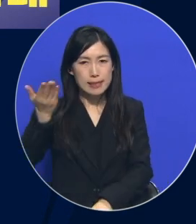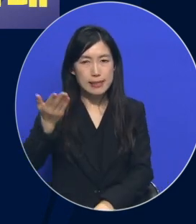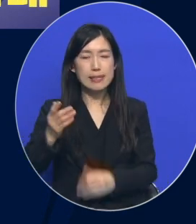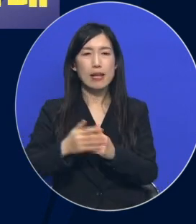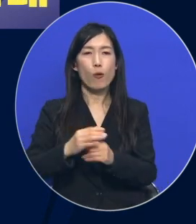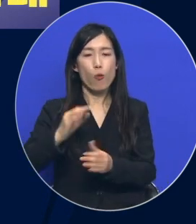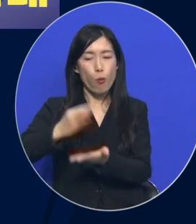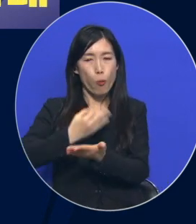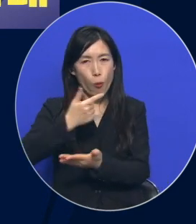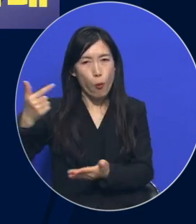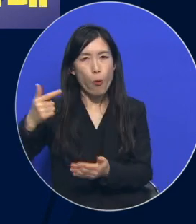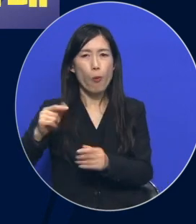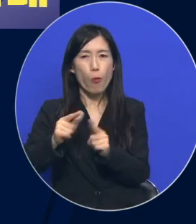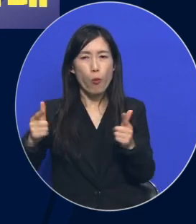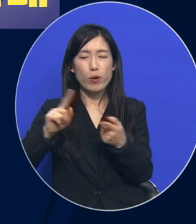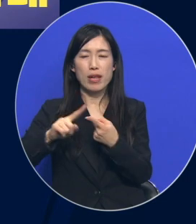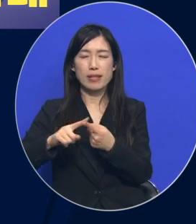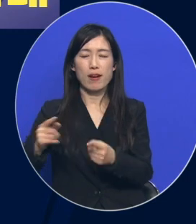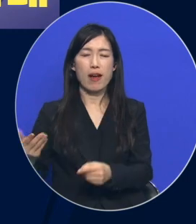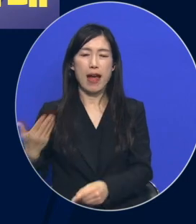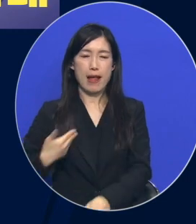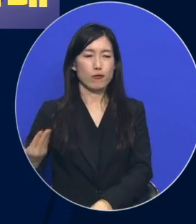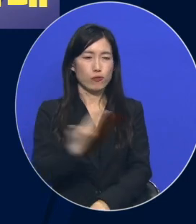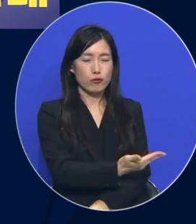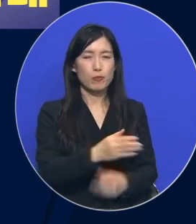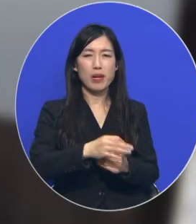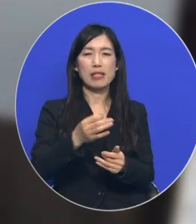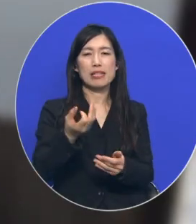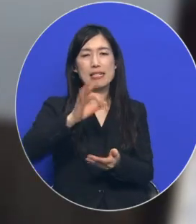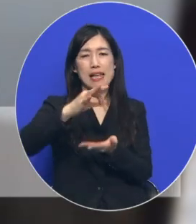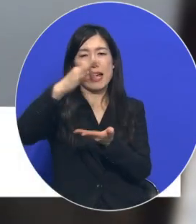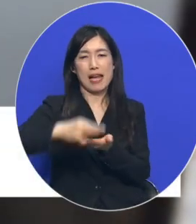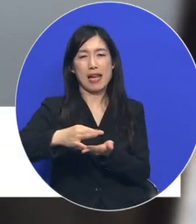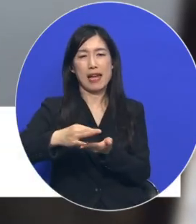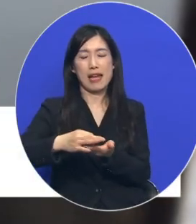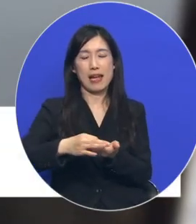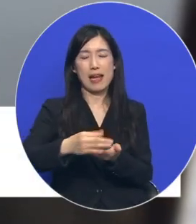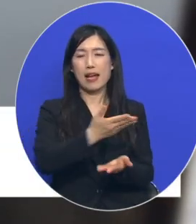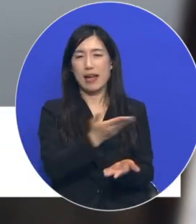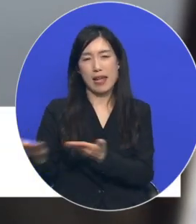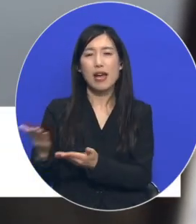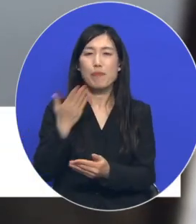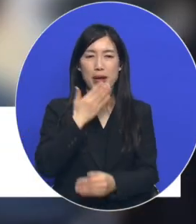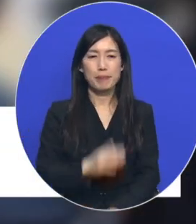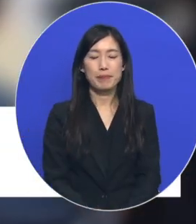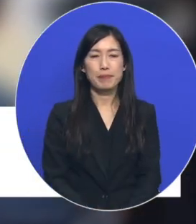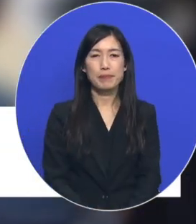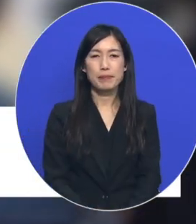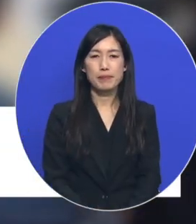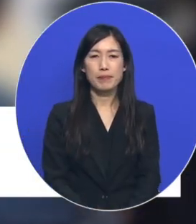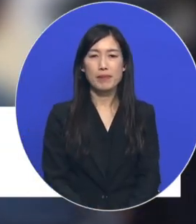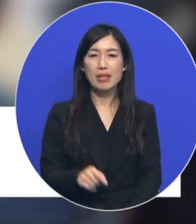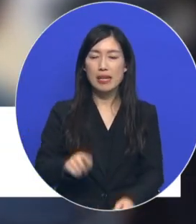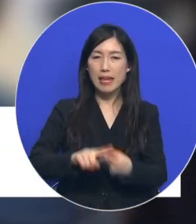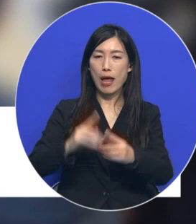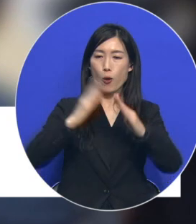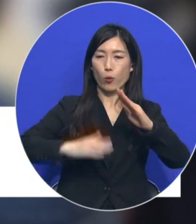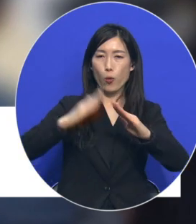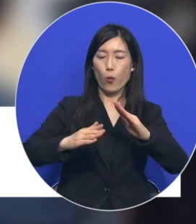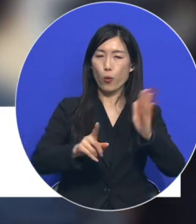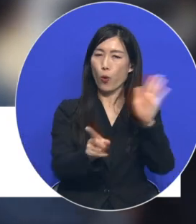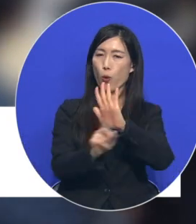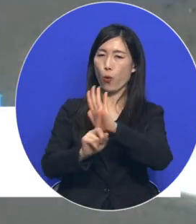실제 승인의 활용되는 요건을 충분히 안내하도록 했습니다 이와 함께 금리 인하 실적에 대한 공시 정보를